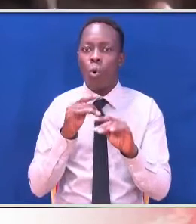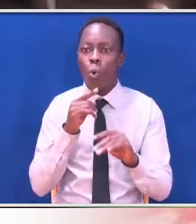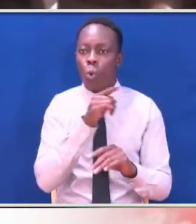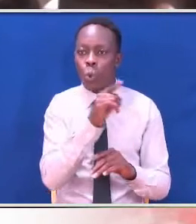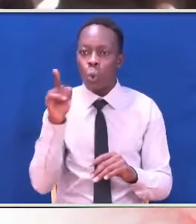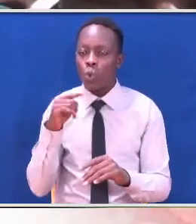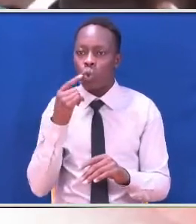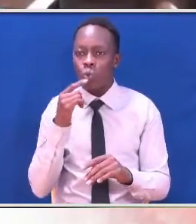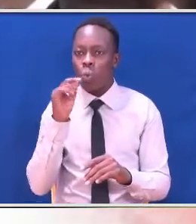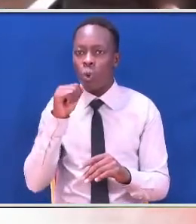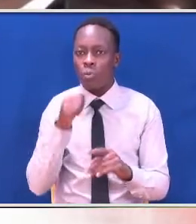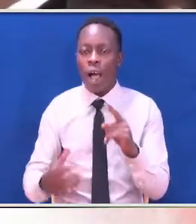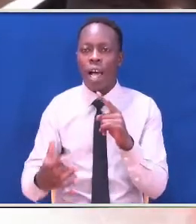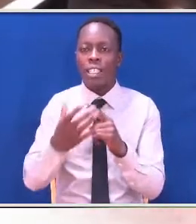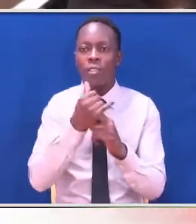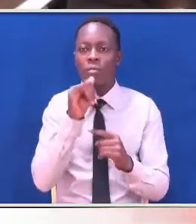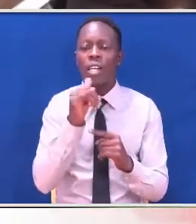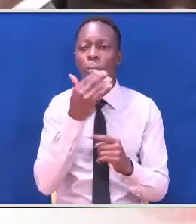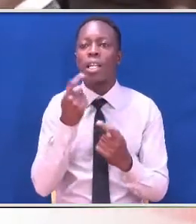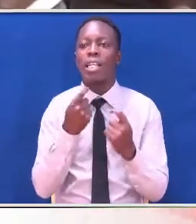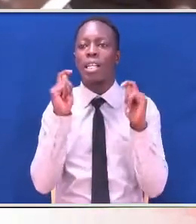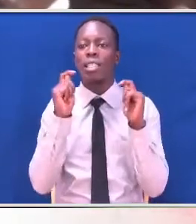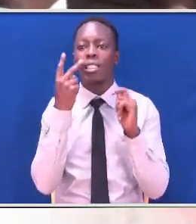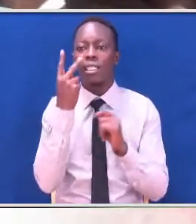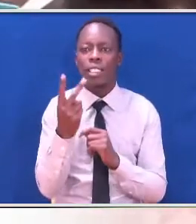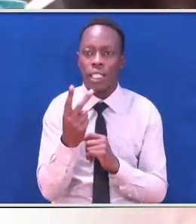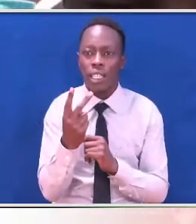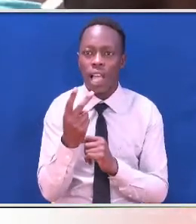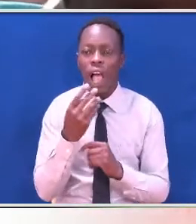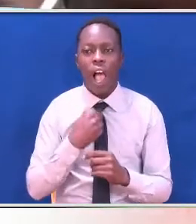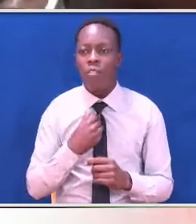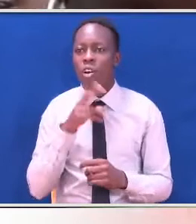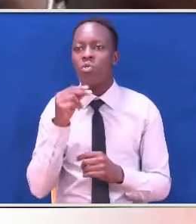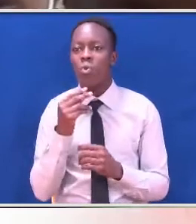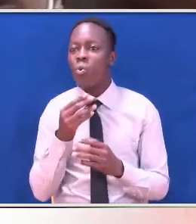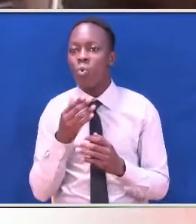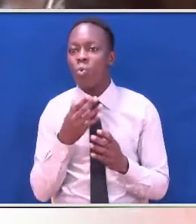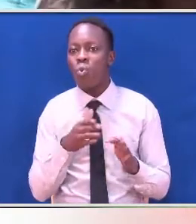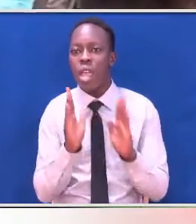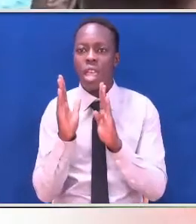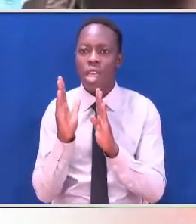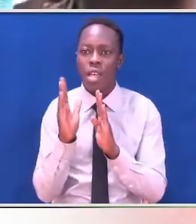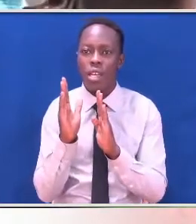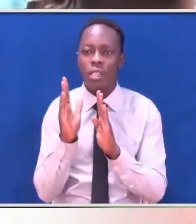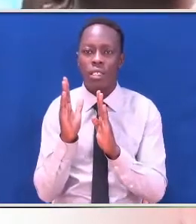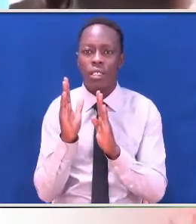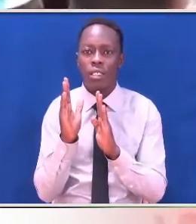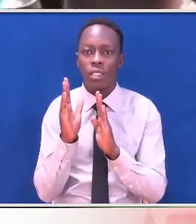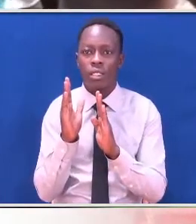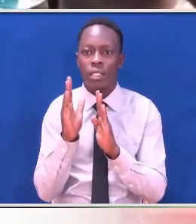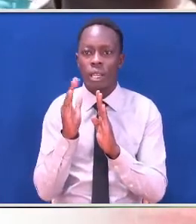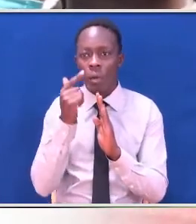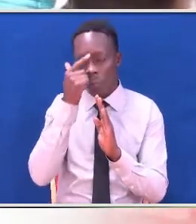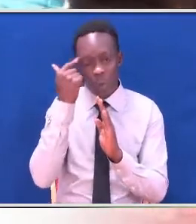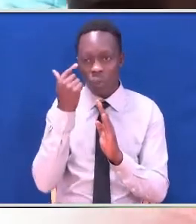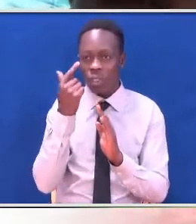ile threshold ajaribu. Hakuna kitu. Unajua wengine tumekaa kwa katika shughuli